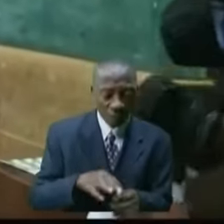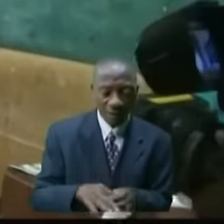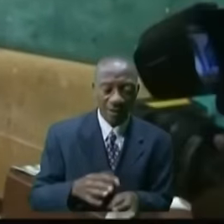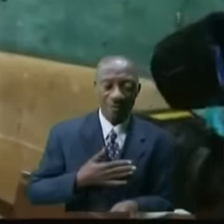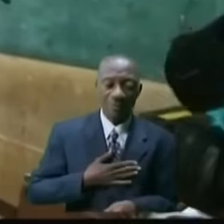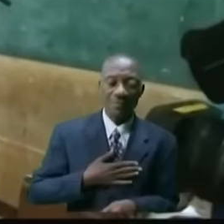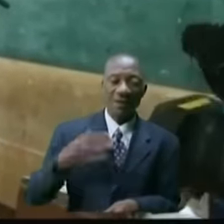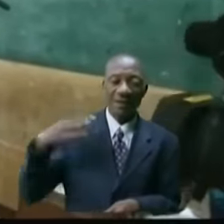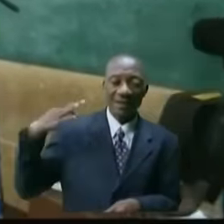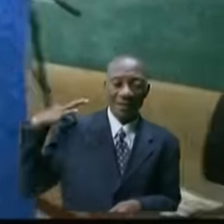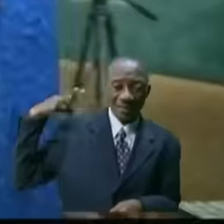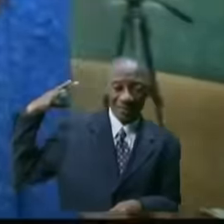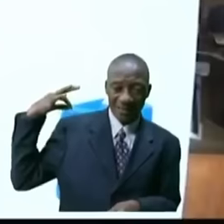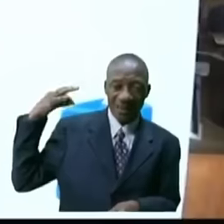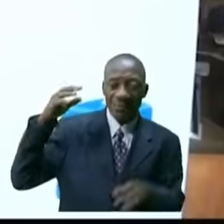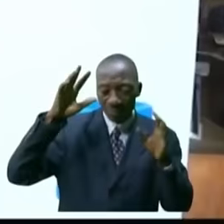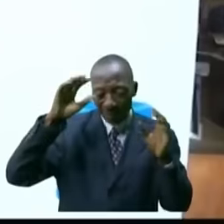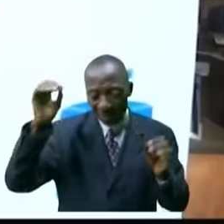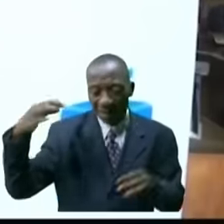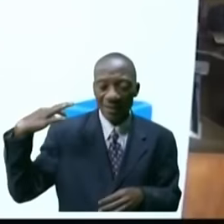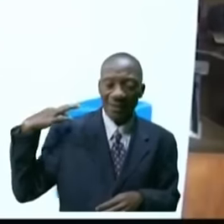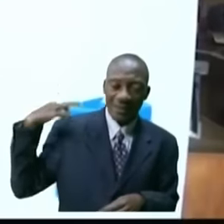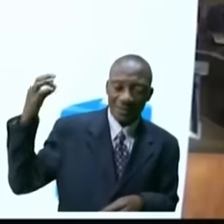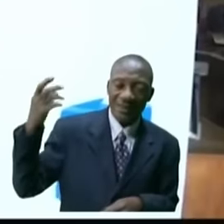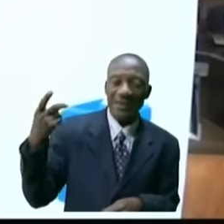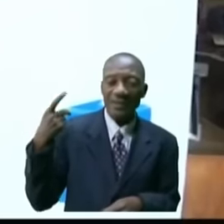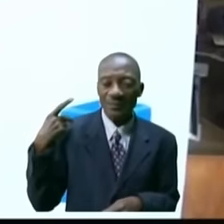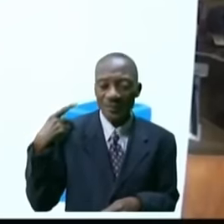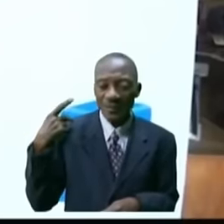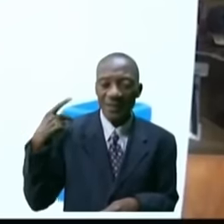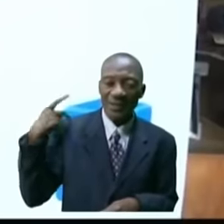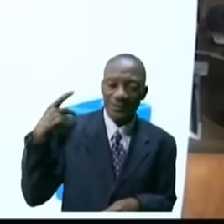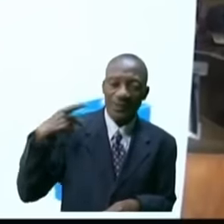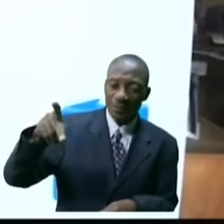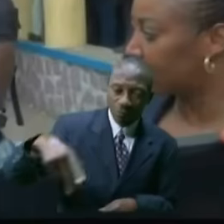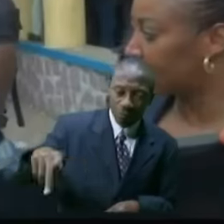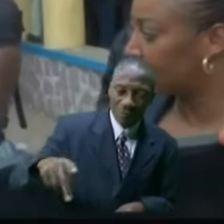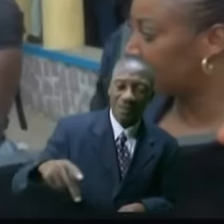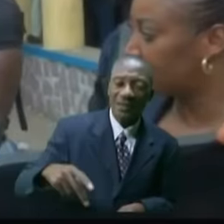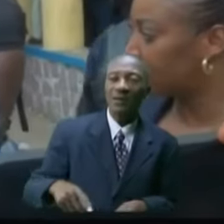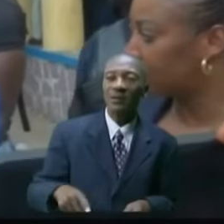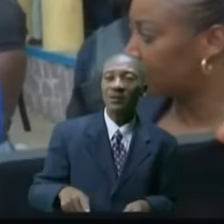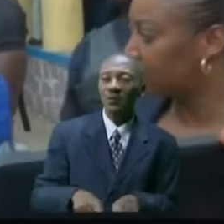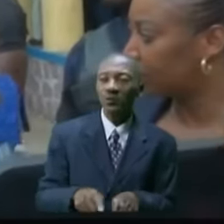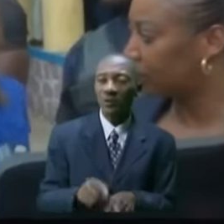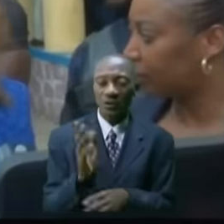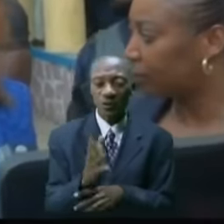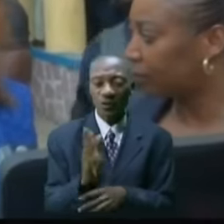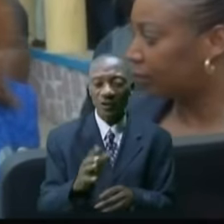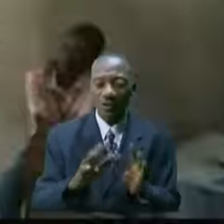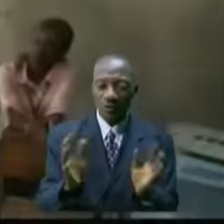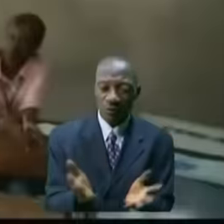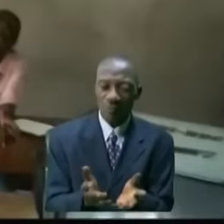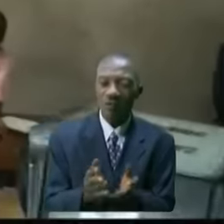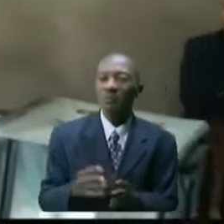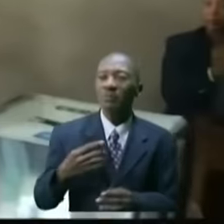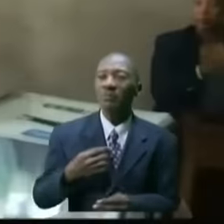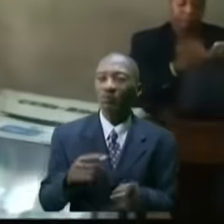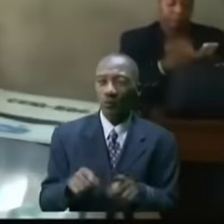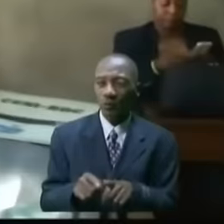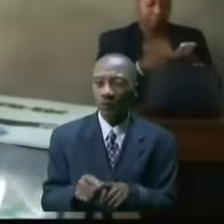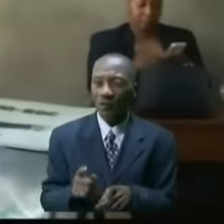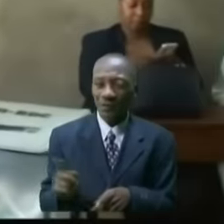qui est le président de la République. Nous sommes très contents pour ça. Au mois de janvier, je continue mon travail à créer de l'emploi, à créer l'emploi pour la